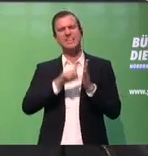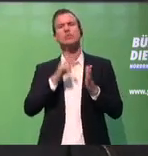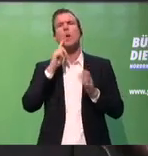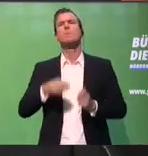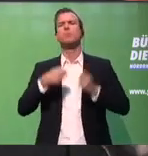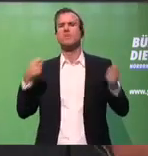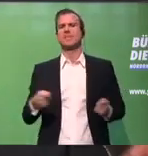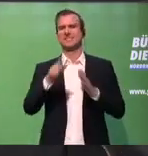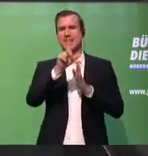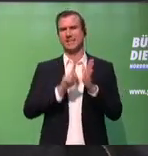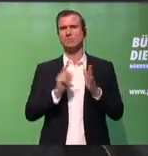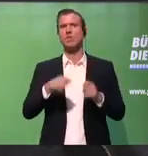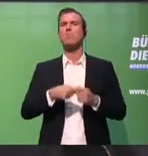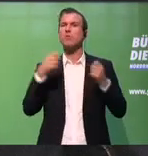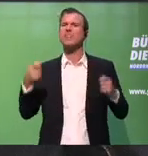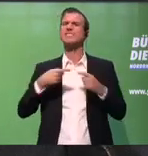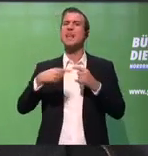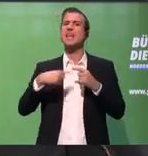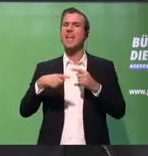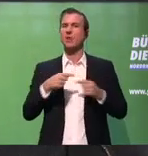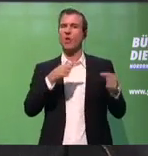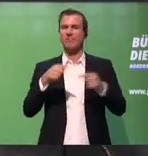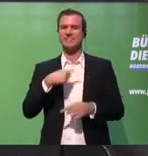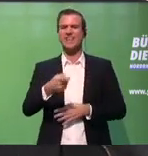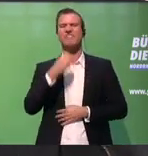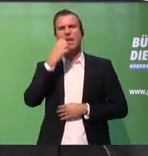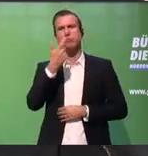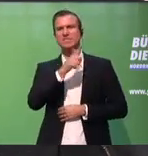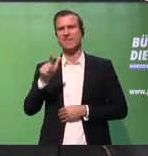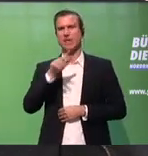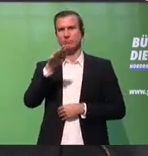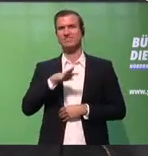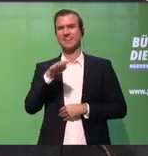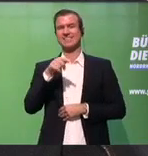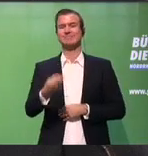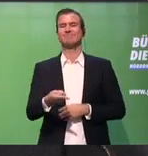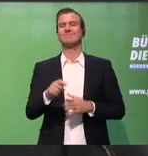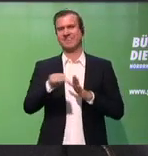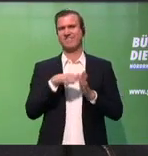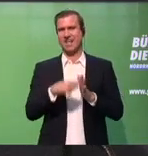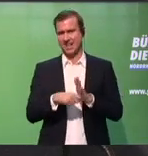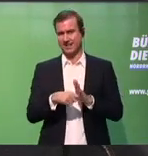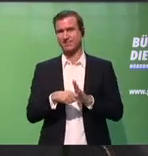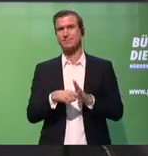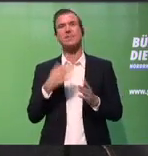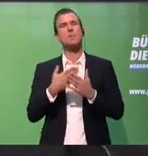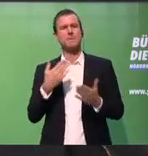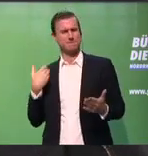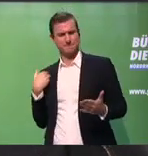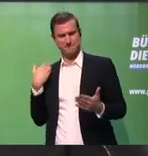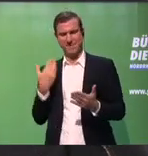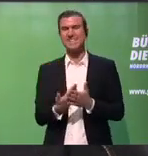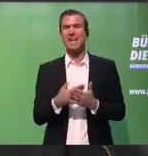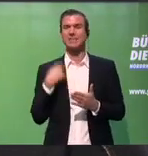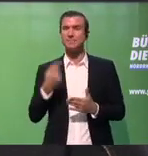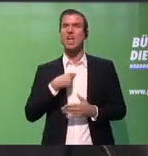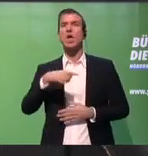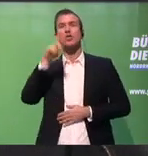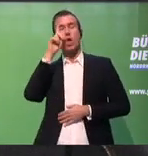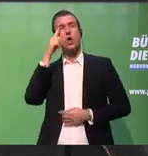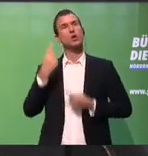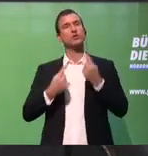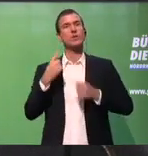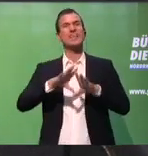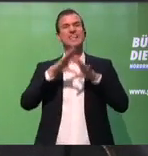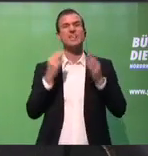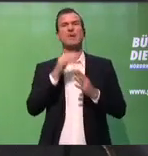wird also auf der Bundesdelegiertenkonferenz im Februar 2014 gewählt. Und bis jetzt ist es so, dass wir als deutsche Grüne